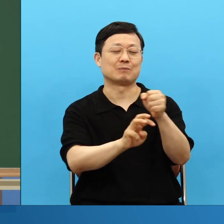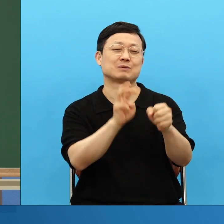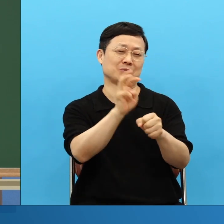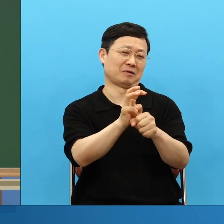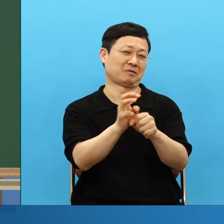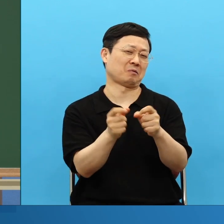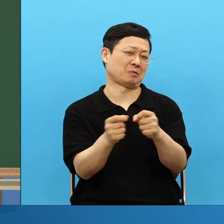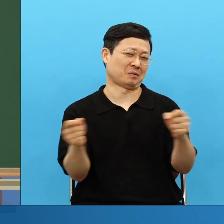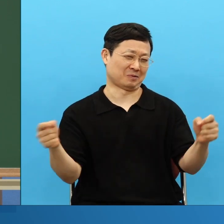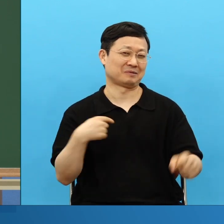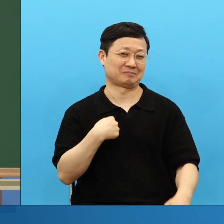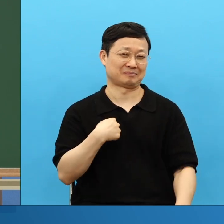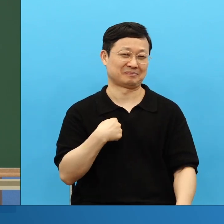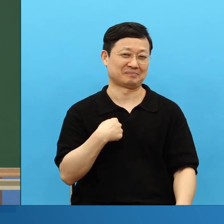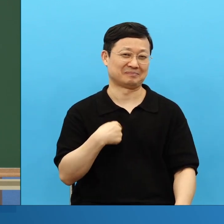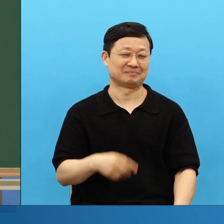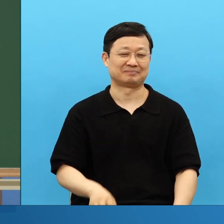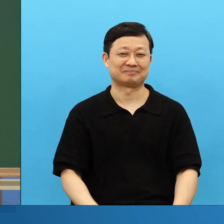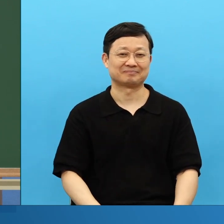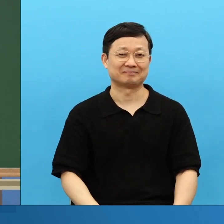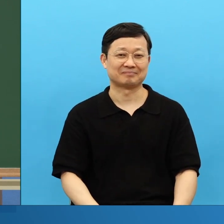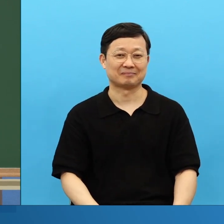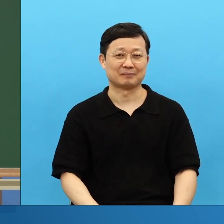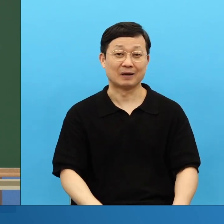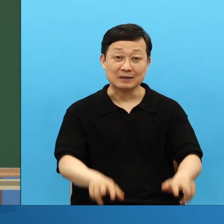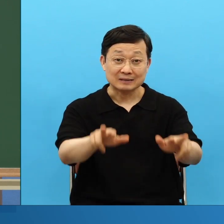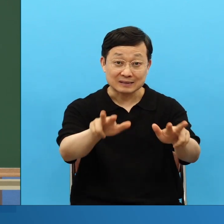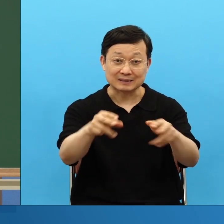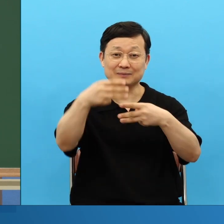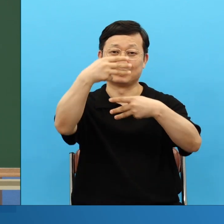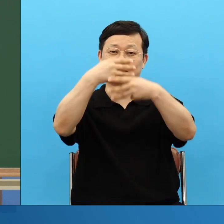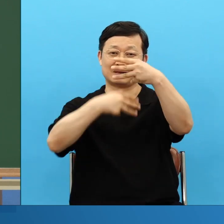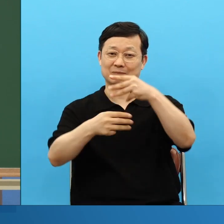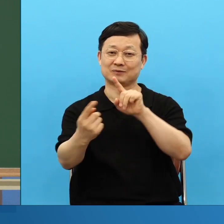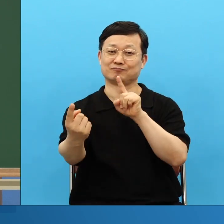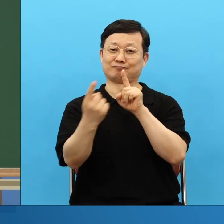그리고 하나님이 이 시간에 우리 렘넌트들을 만나게 하셨어요.